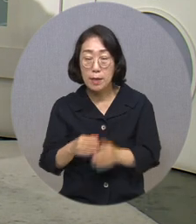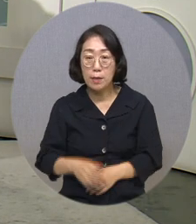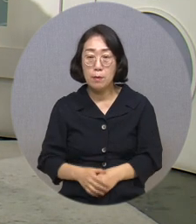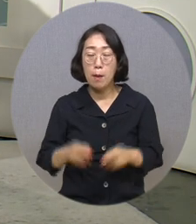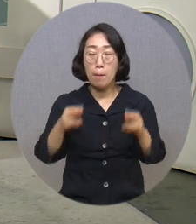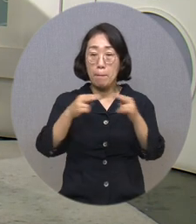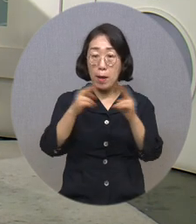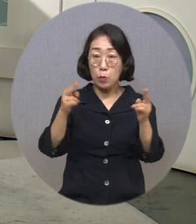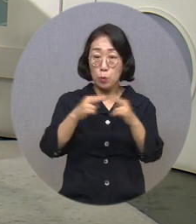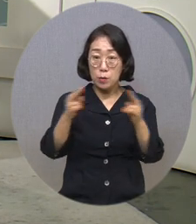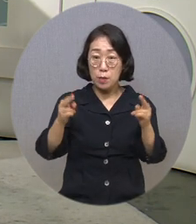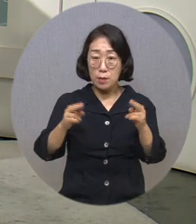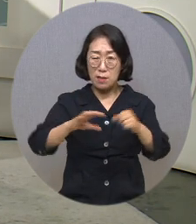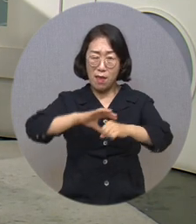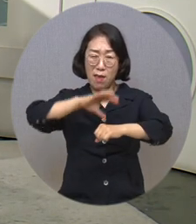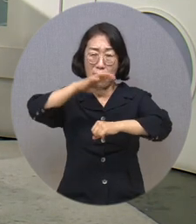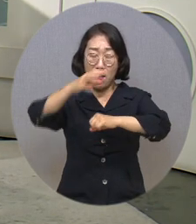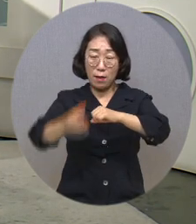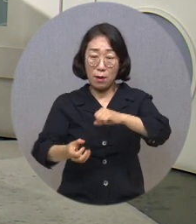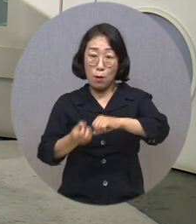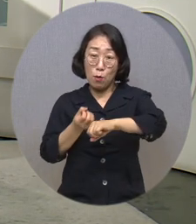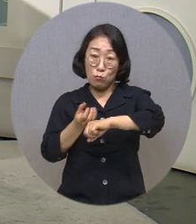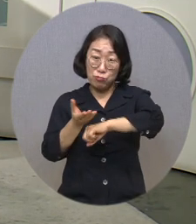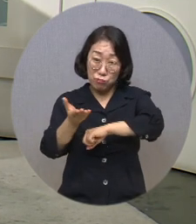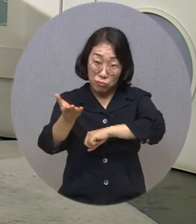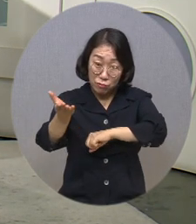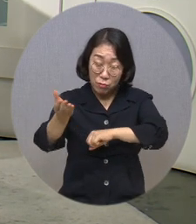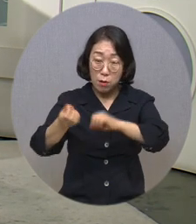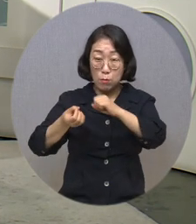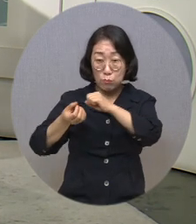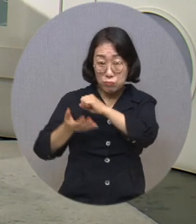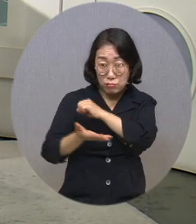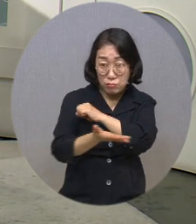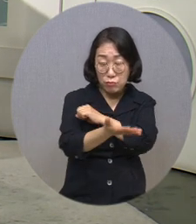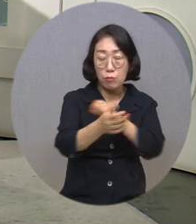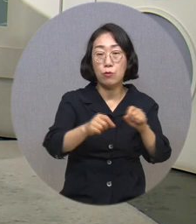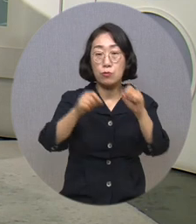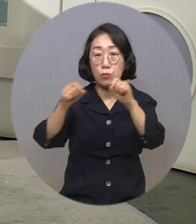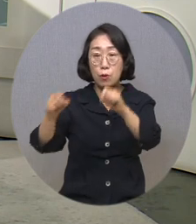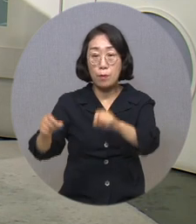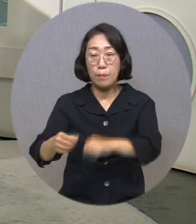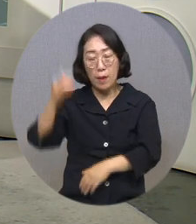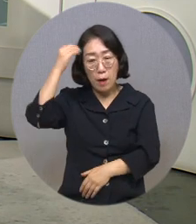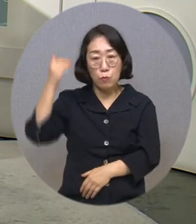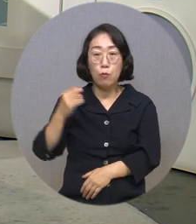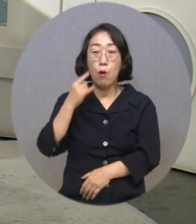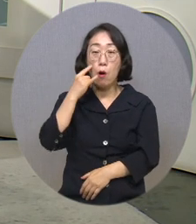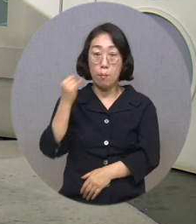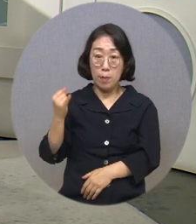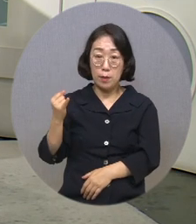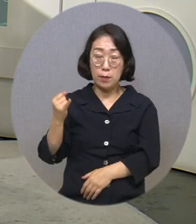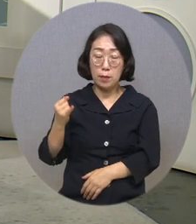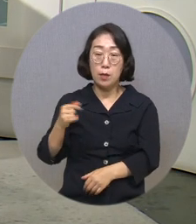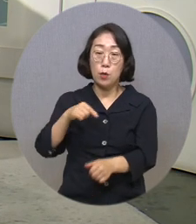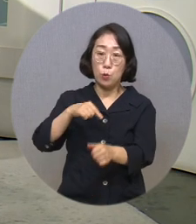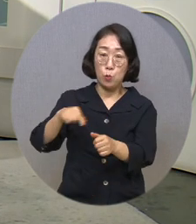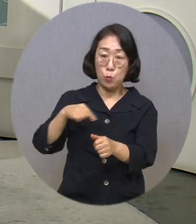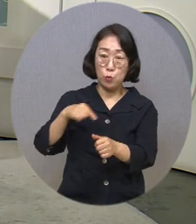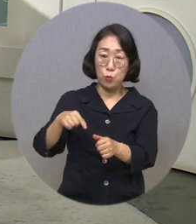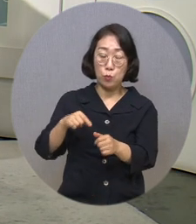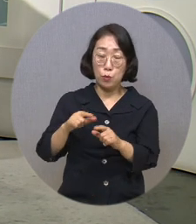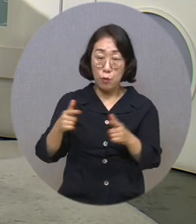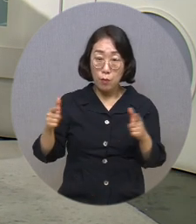반도체가 저렇게 세계로 뻗어나가듯이 저는 우리나라 어머니들 그러니까 우리 교육이 잘 되는 뭐 여러